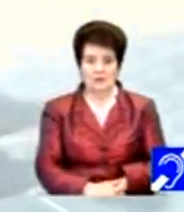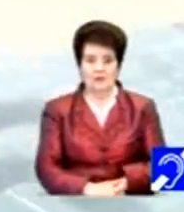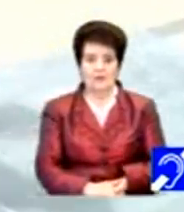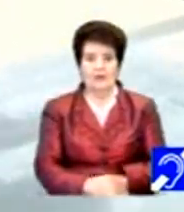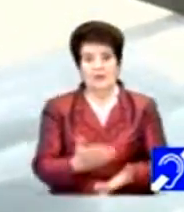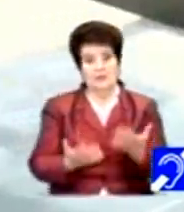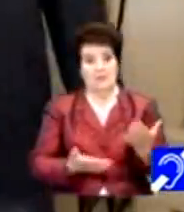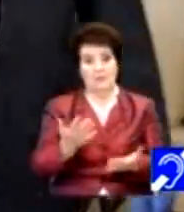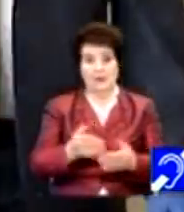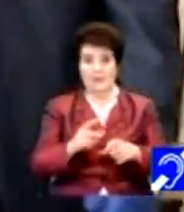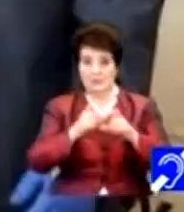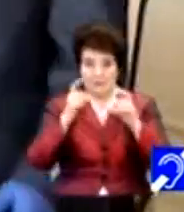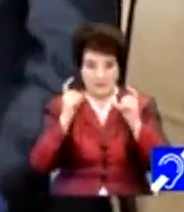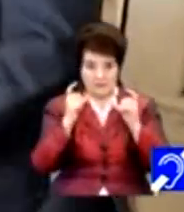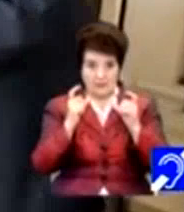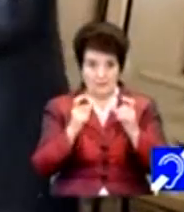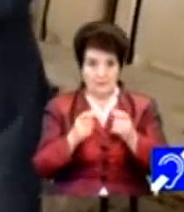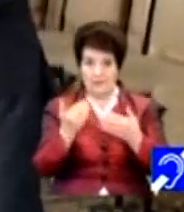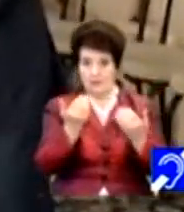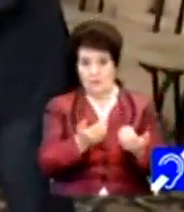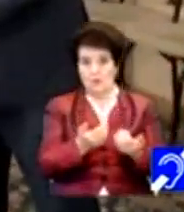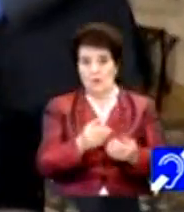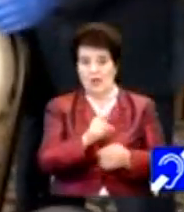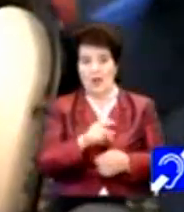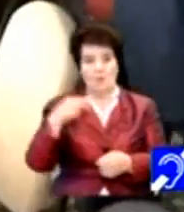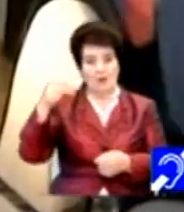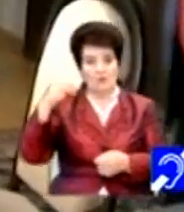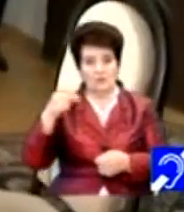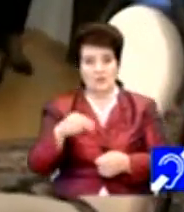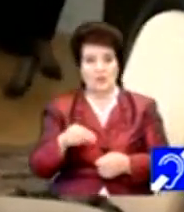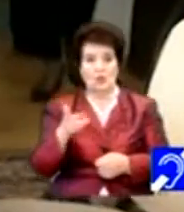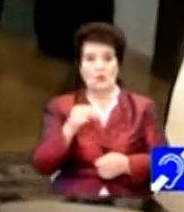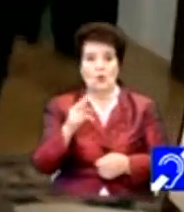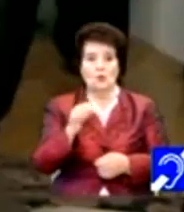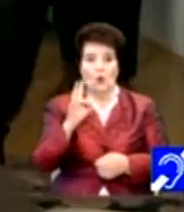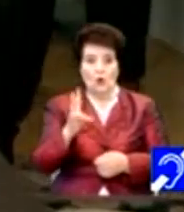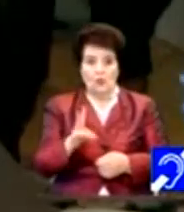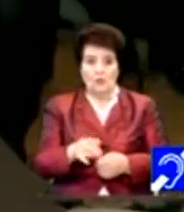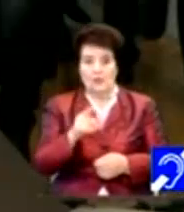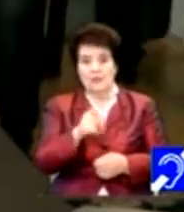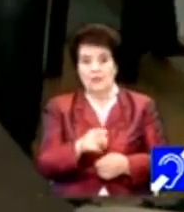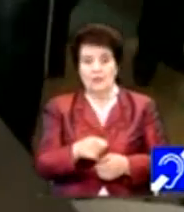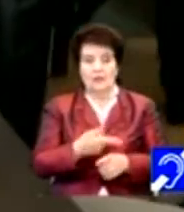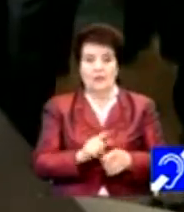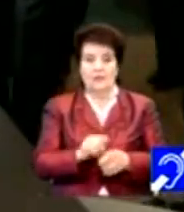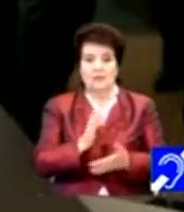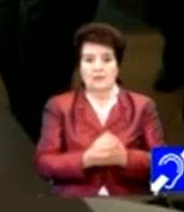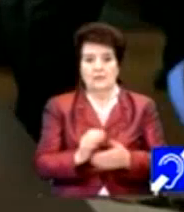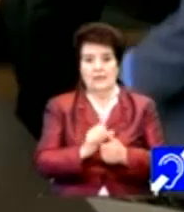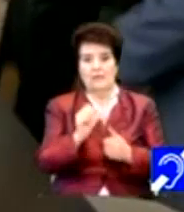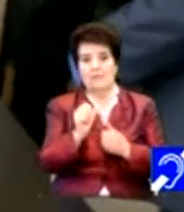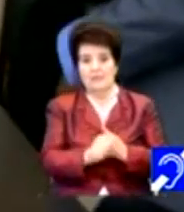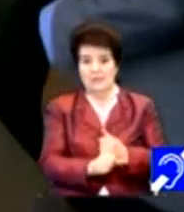Se pare că masca nu este tocmai accesorul preferat al președintelui Dodon. Îl deranjează sau vrea să iasă în evidență, cert